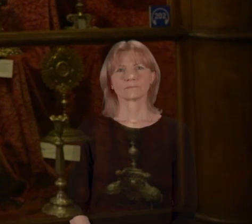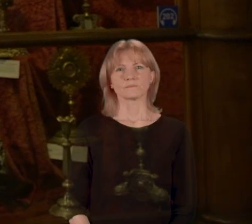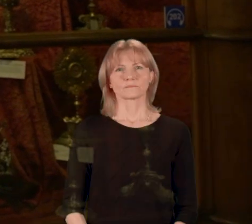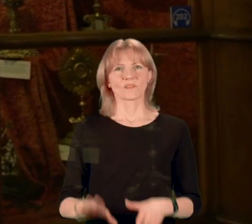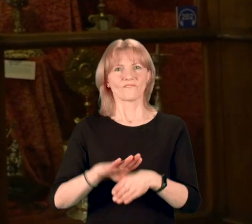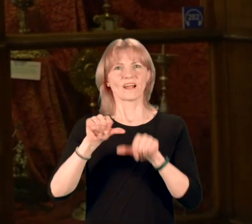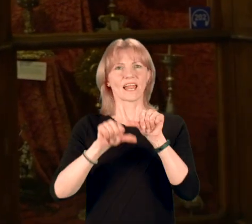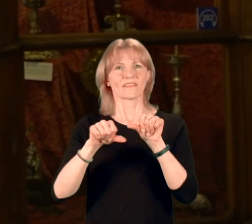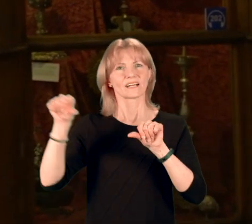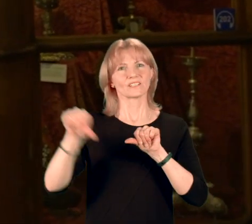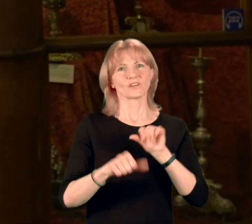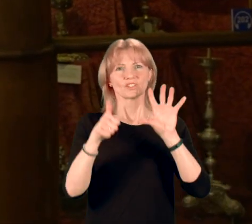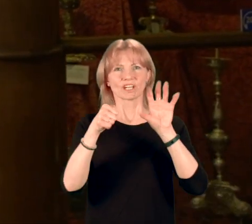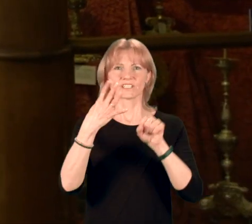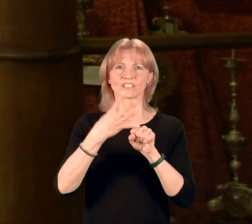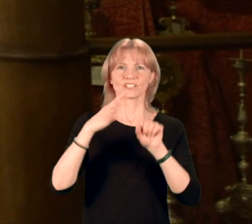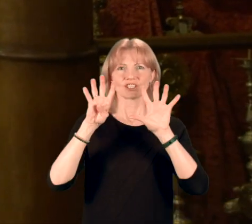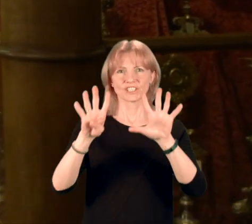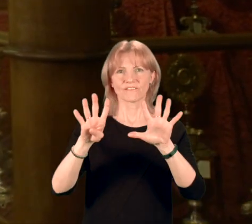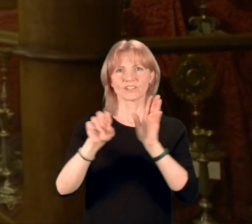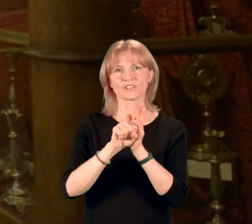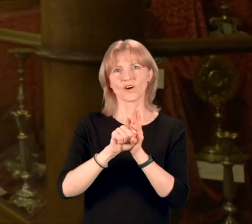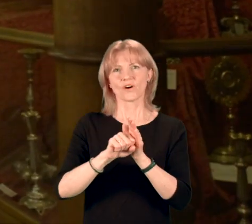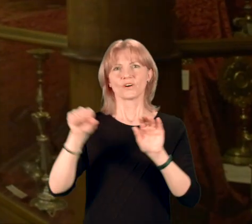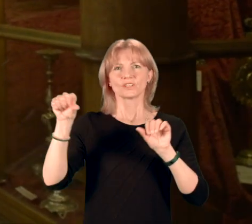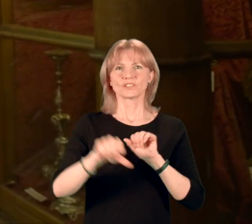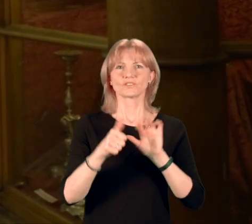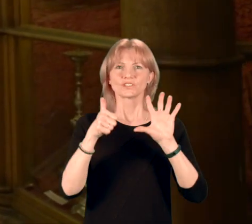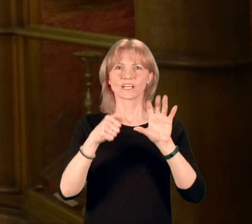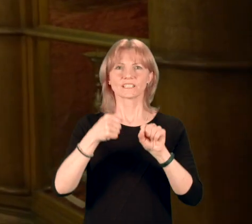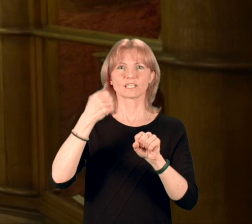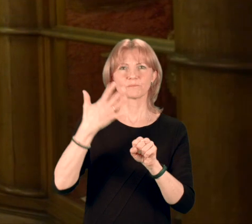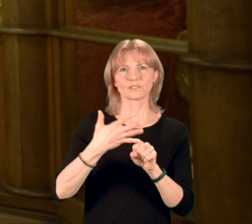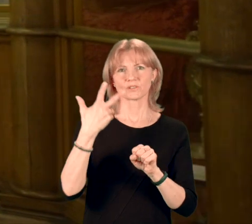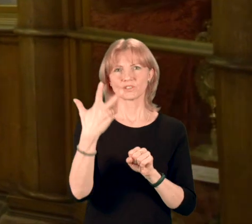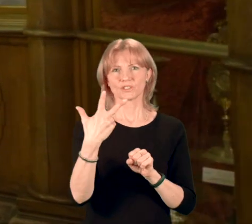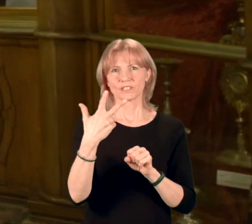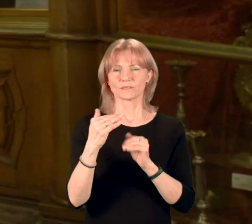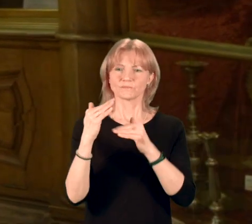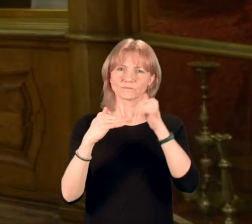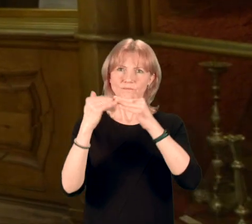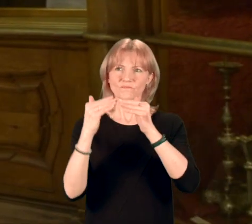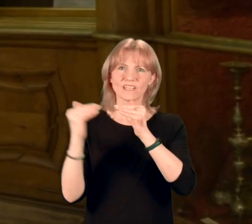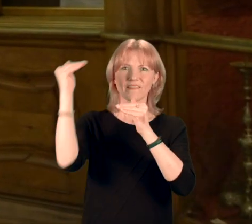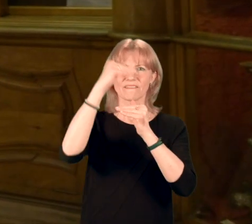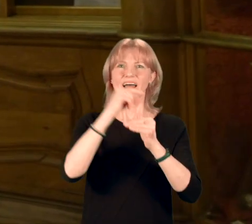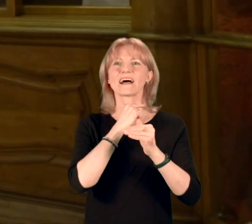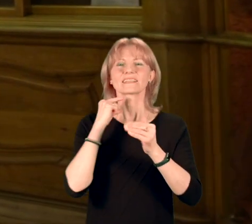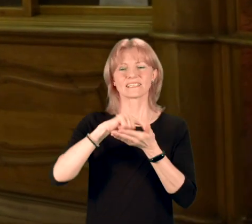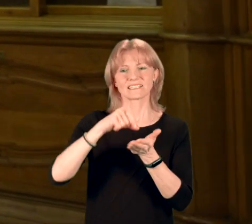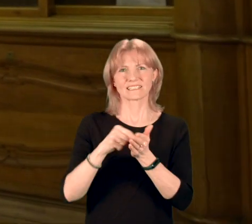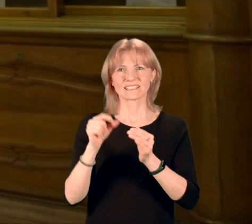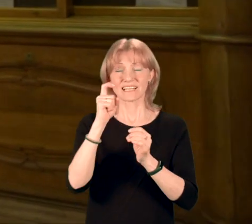W latach 1649-1653 wzniesiono nad zakrystią pomieszczenie